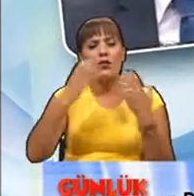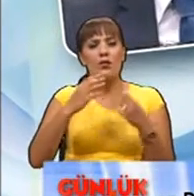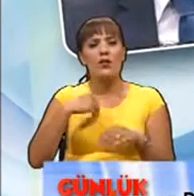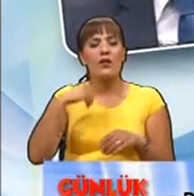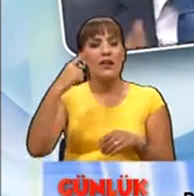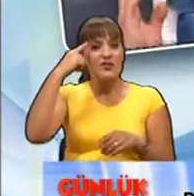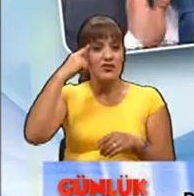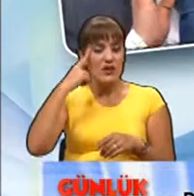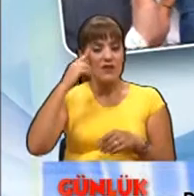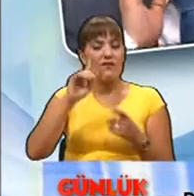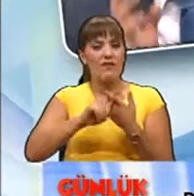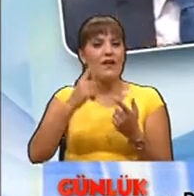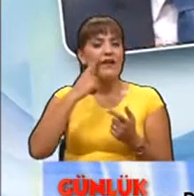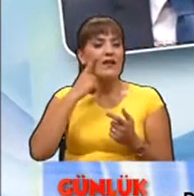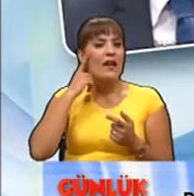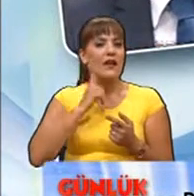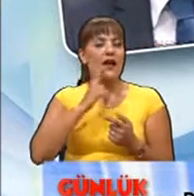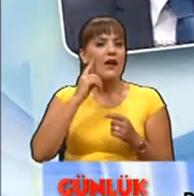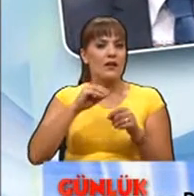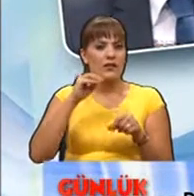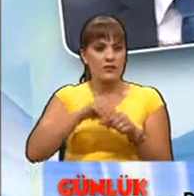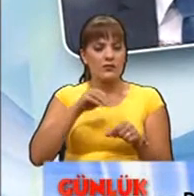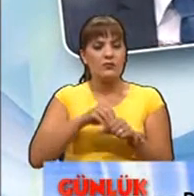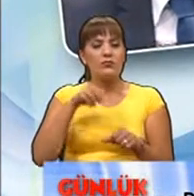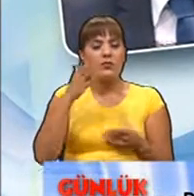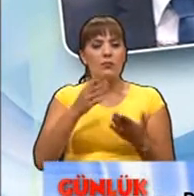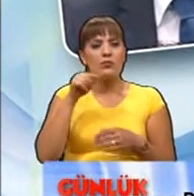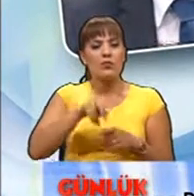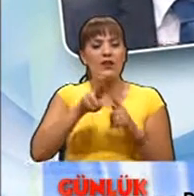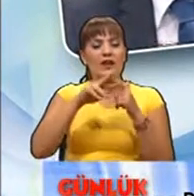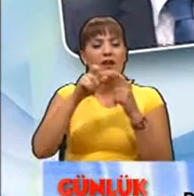uyguluyoruz? Özellikle şakak botoksu, bölgesi ve yanak bölgesinde. Şakak ve yanak bölgesi. Evet. Tabii bu